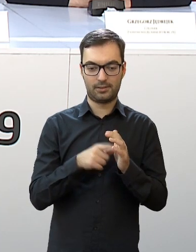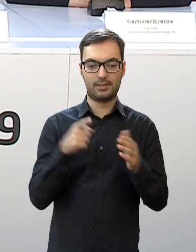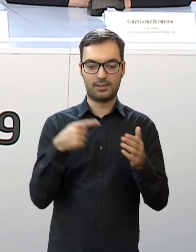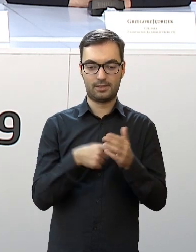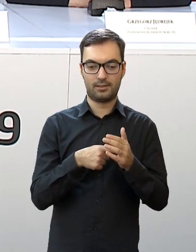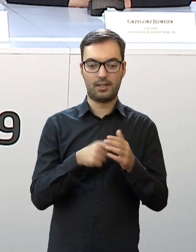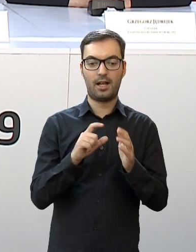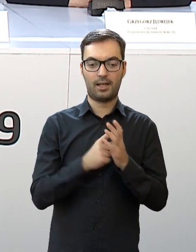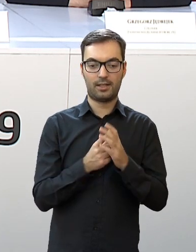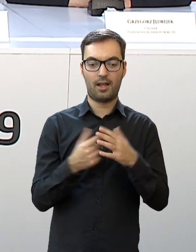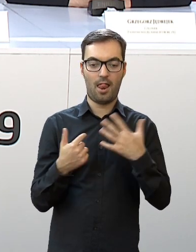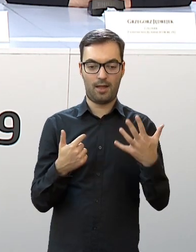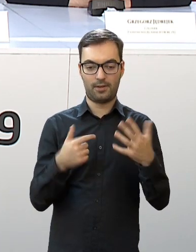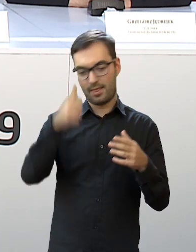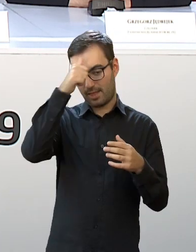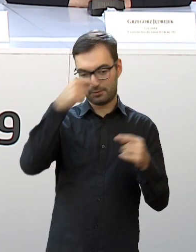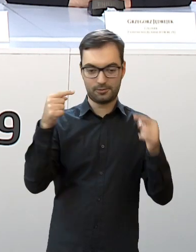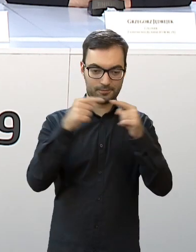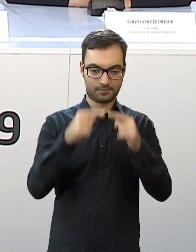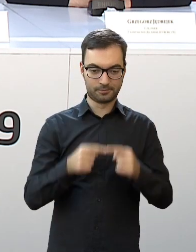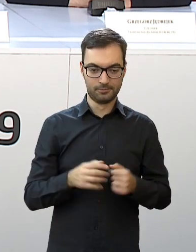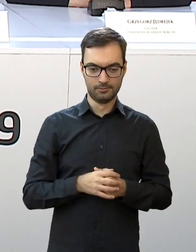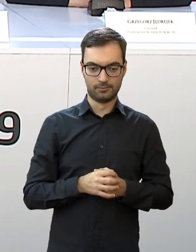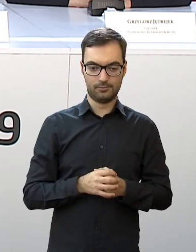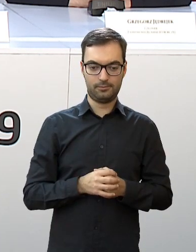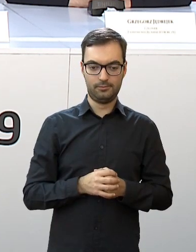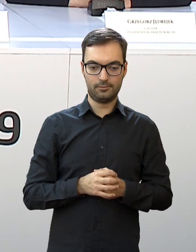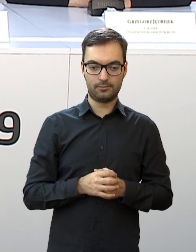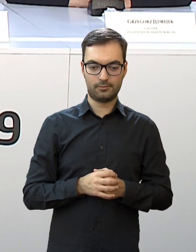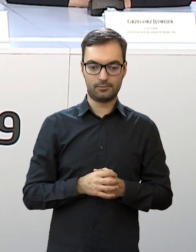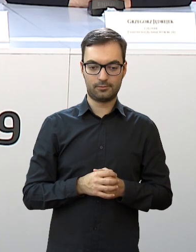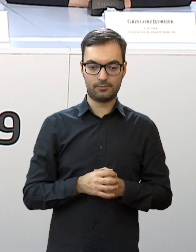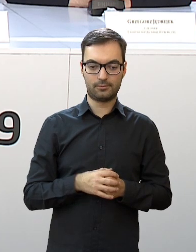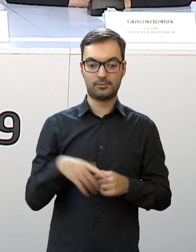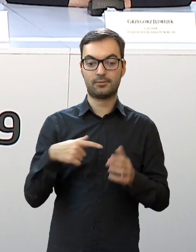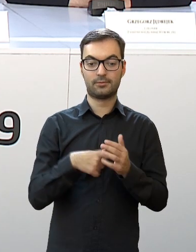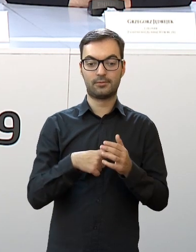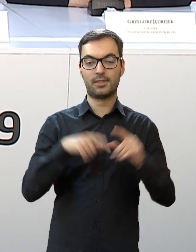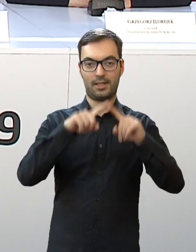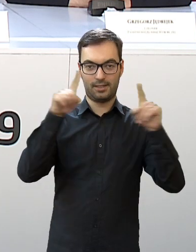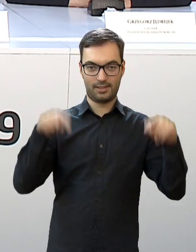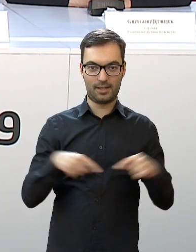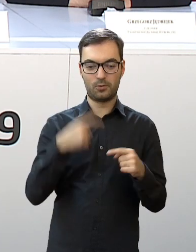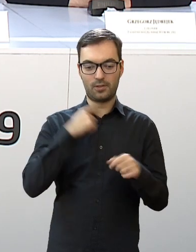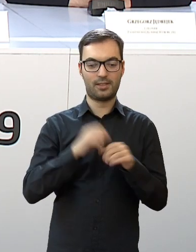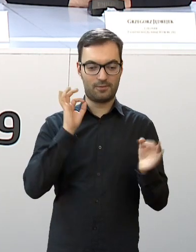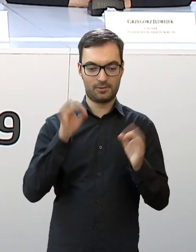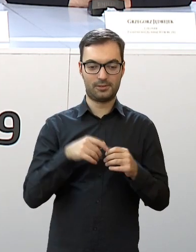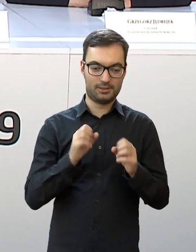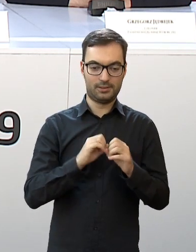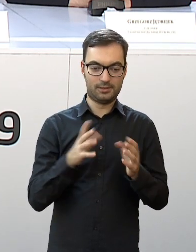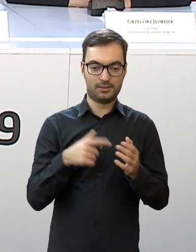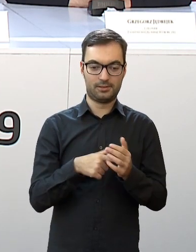jest umieszczona z lewej strony od nazwiska kandydata. No i biorąc pod uwagę treść informacji zamieszczonej na karcie do głosowania, no wydaje nam się, że ta